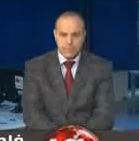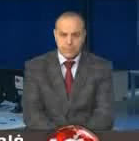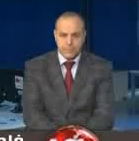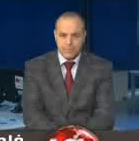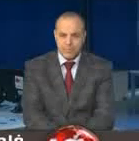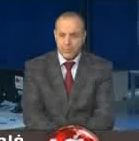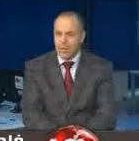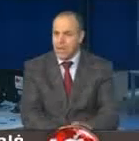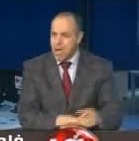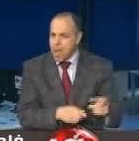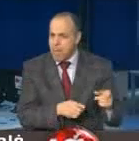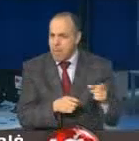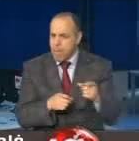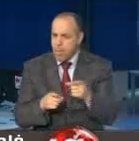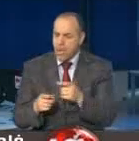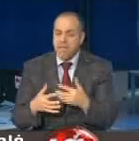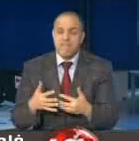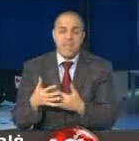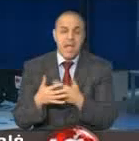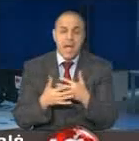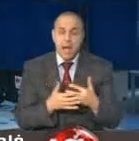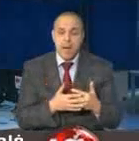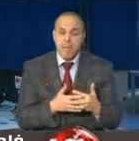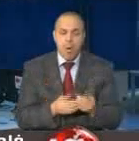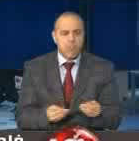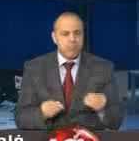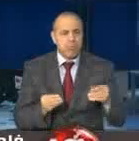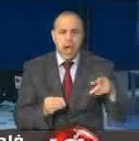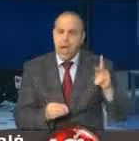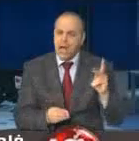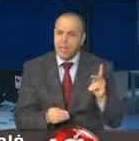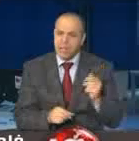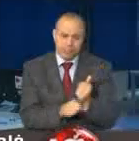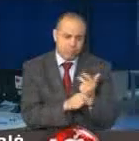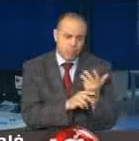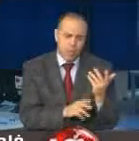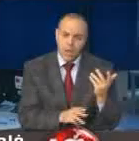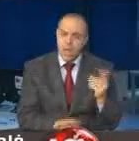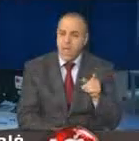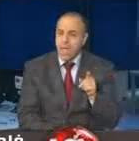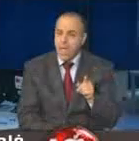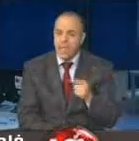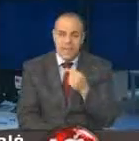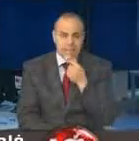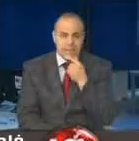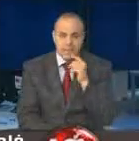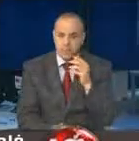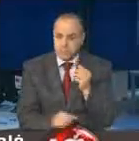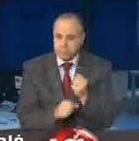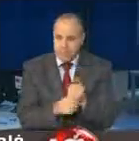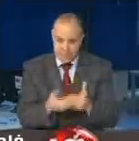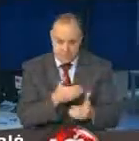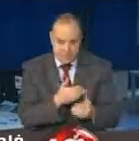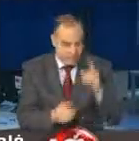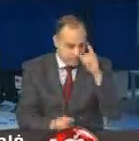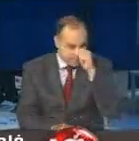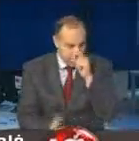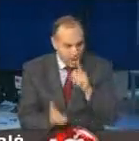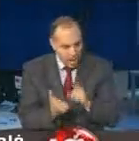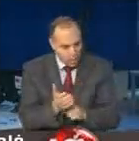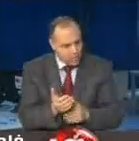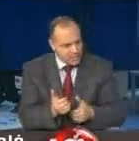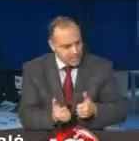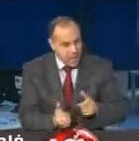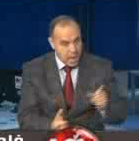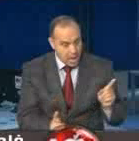عملية إطلاق النار الجماعي في الولايات المتحدة تصاعدت وتيرتها في السنوات الأخيرة، وكان من السهل الحصول على الأسلحة بموجب قانون